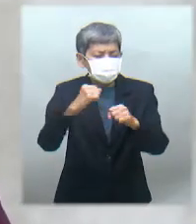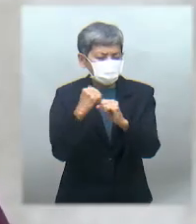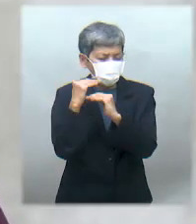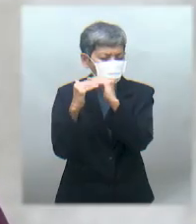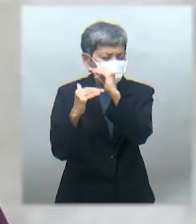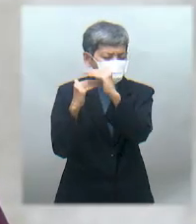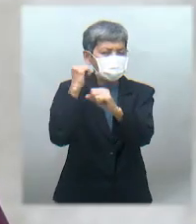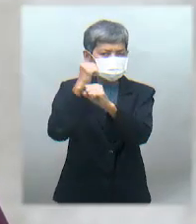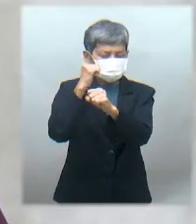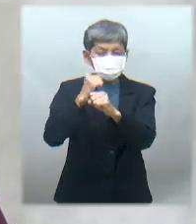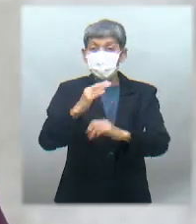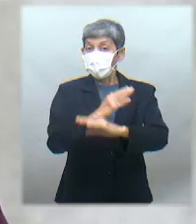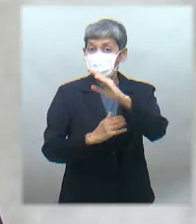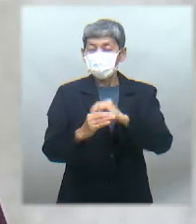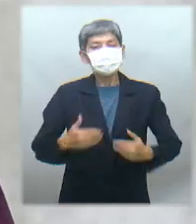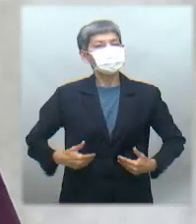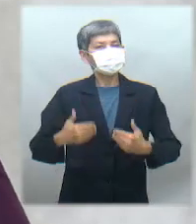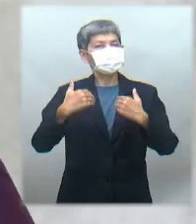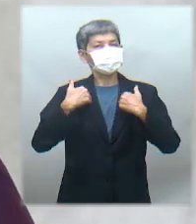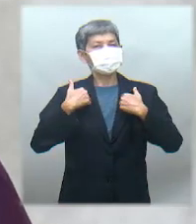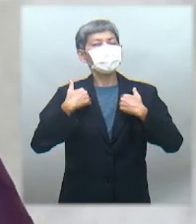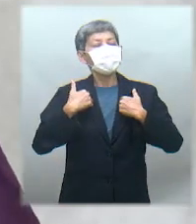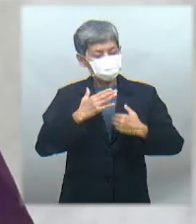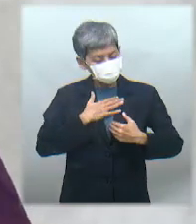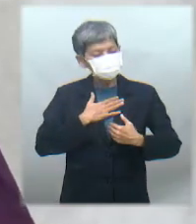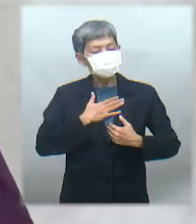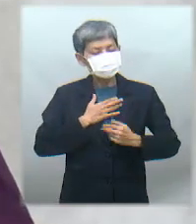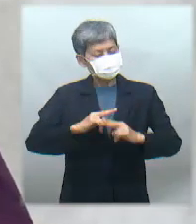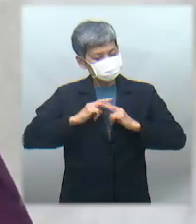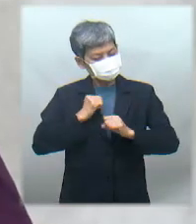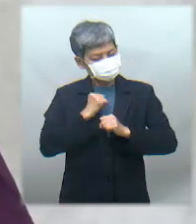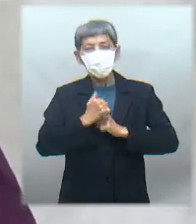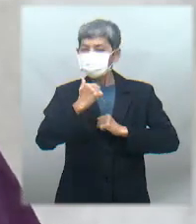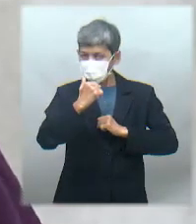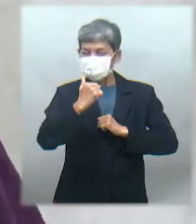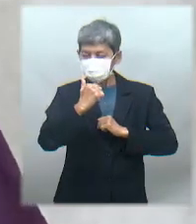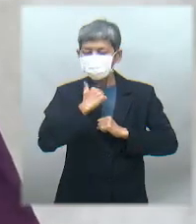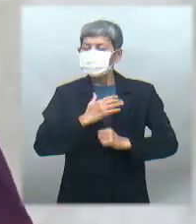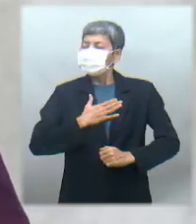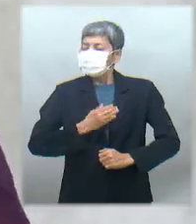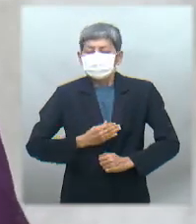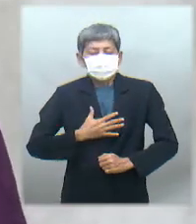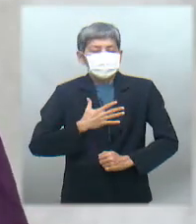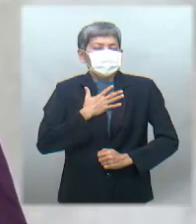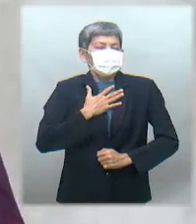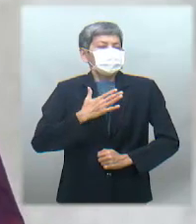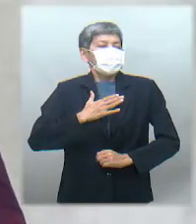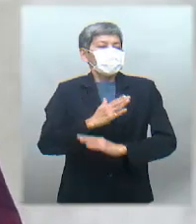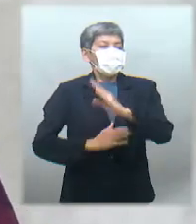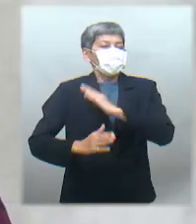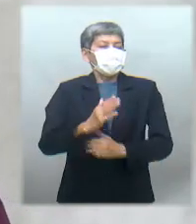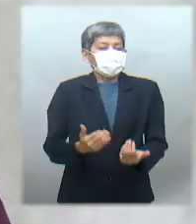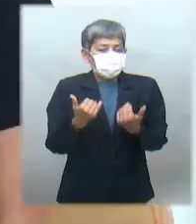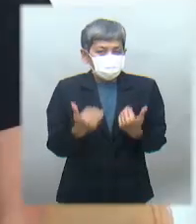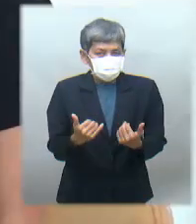มากขึน จากกที่ผู้พี่การออกมาใช้ชีวิตสามารดูแลต Onion ด้จànhงานแล้วก็มควผาคุมใจมีสกษีใน luiส